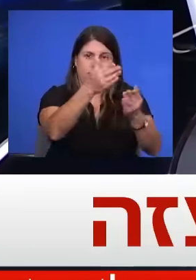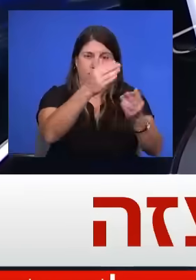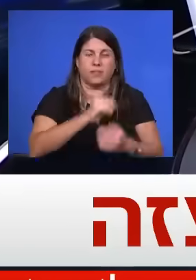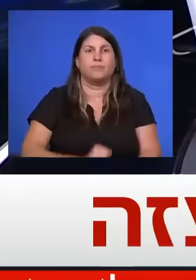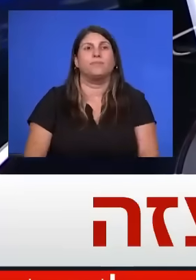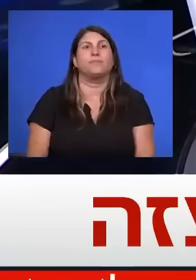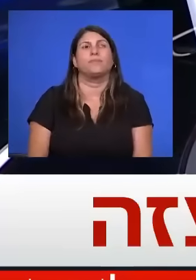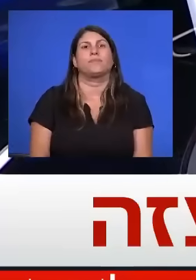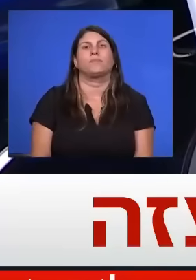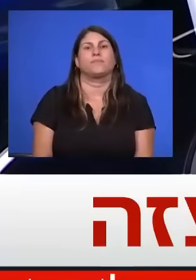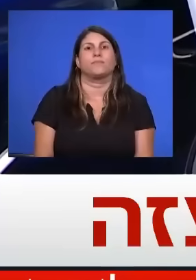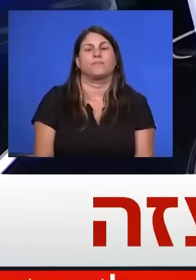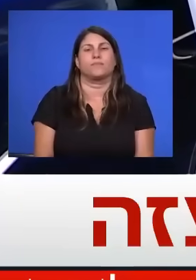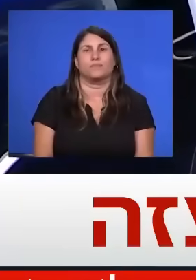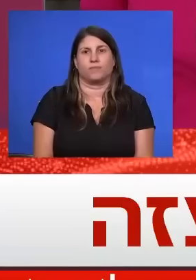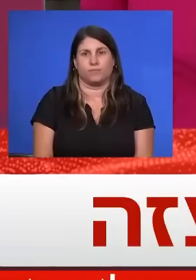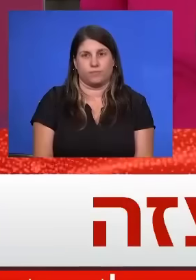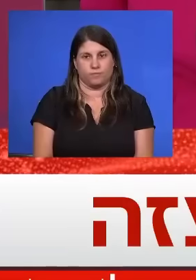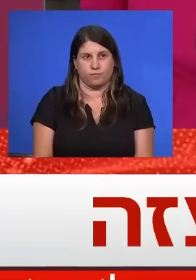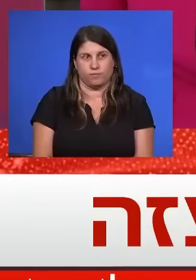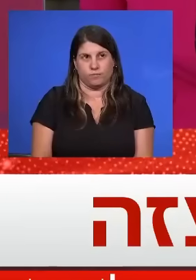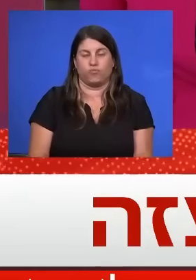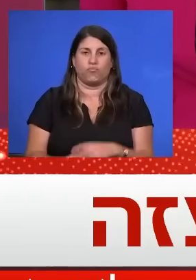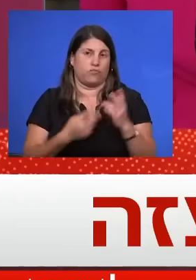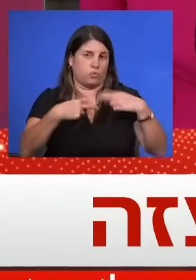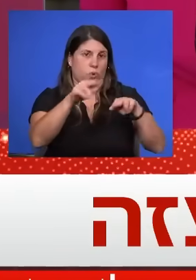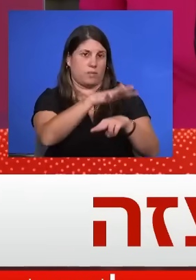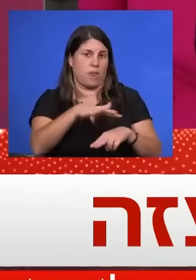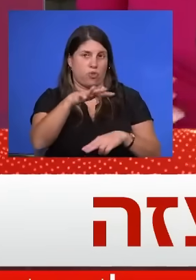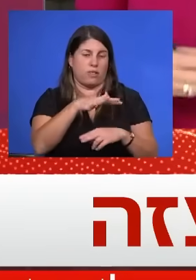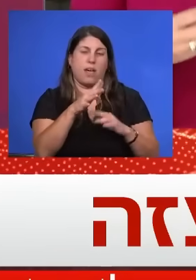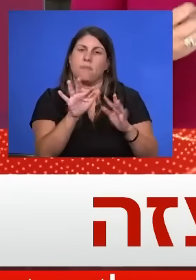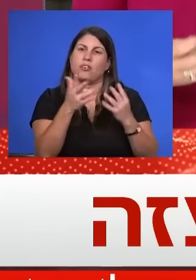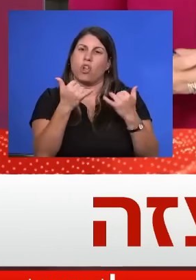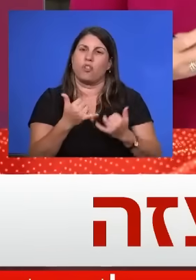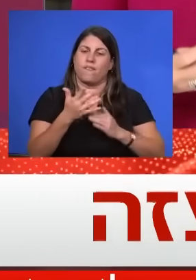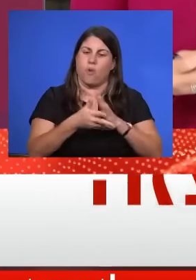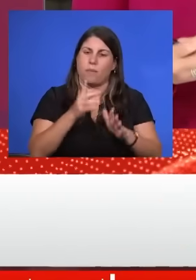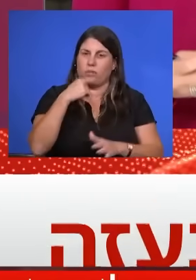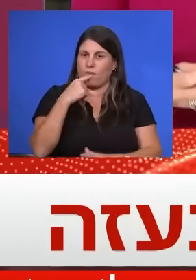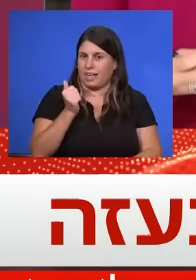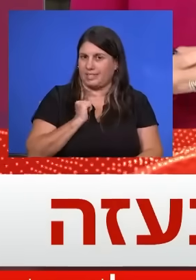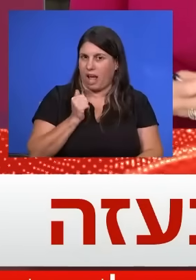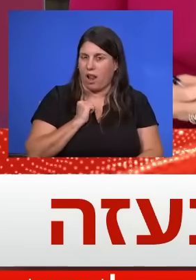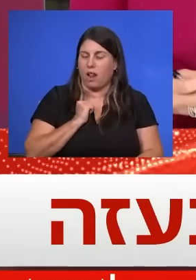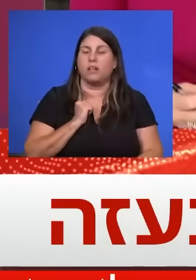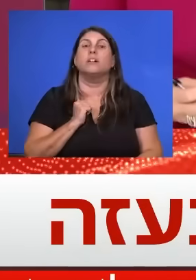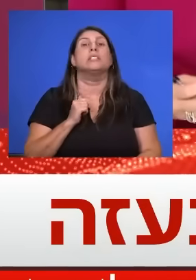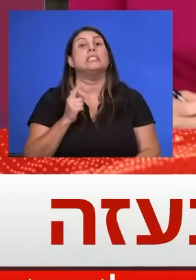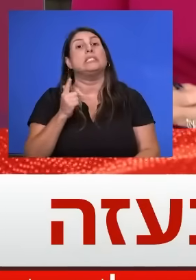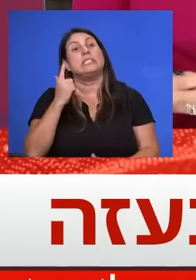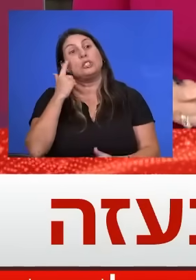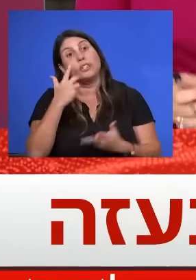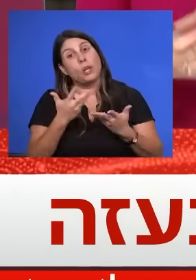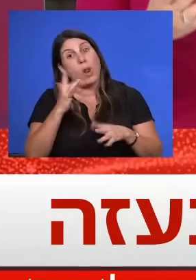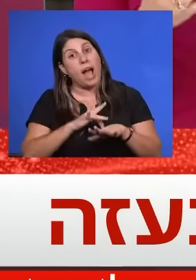ואיציק זוארץ, עם הדברים האלה שחושף עכשיו דובר צה"ל, תוך אותו שיקול רגיש מאוד שצריך